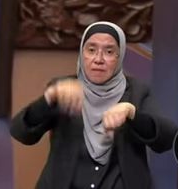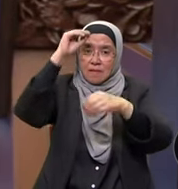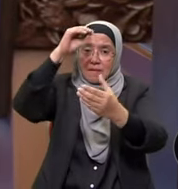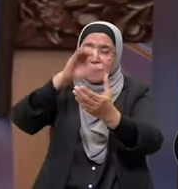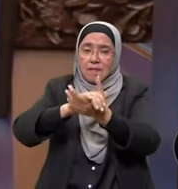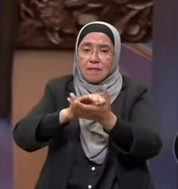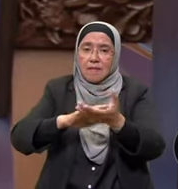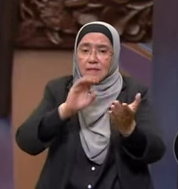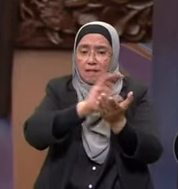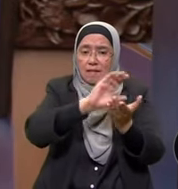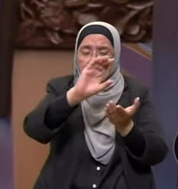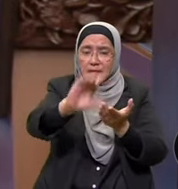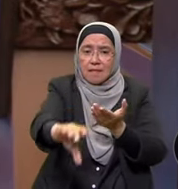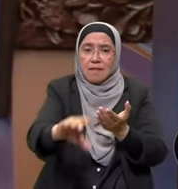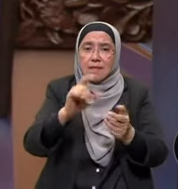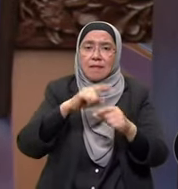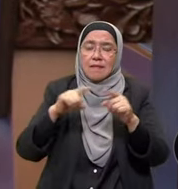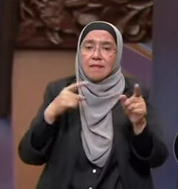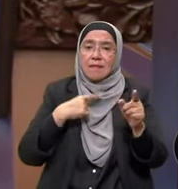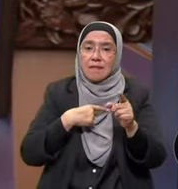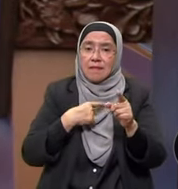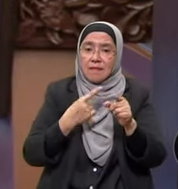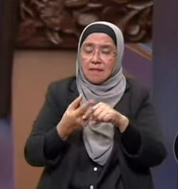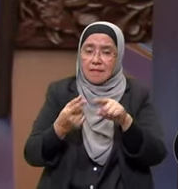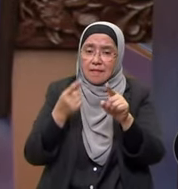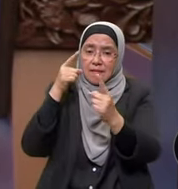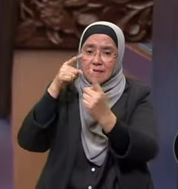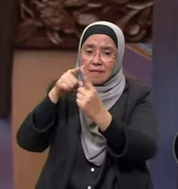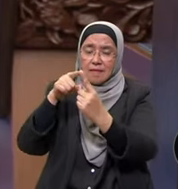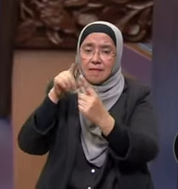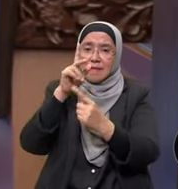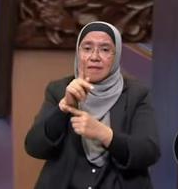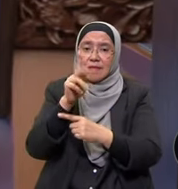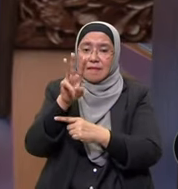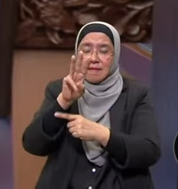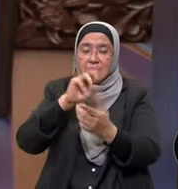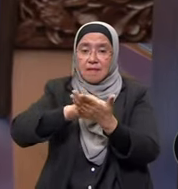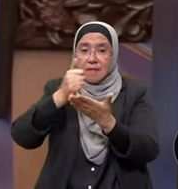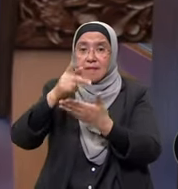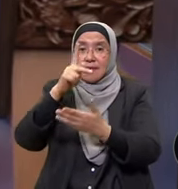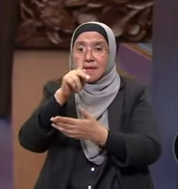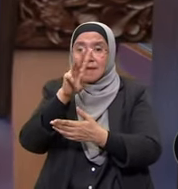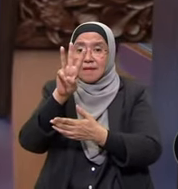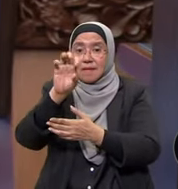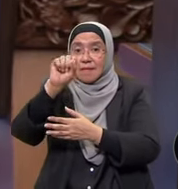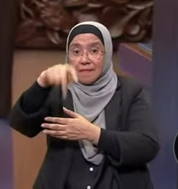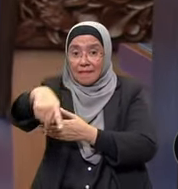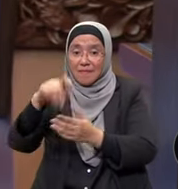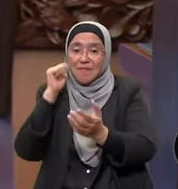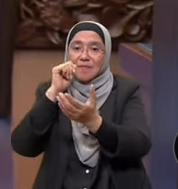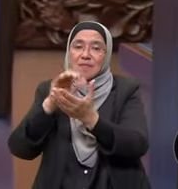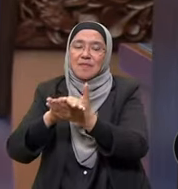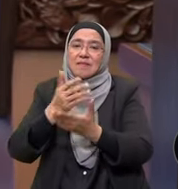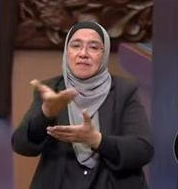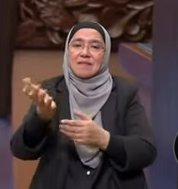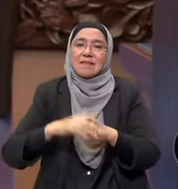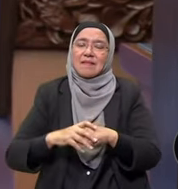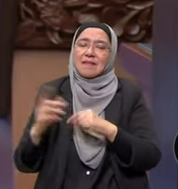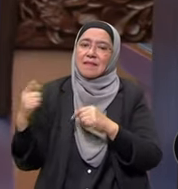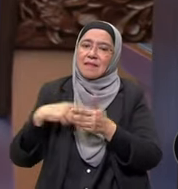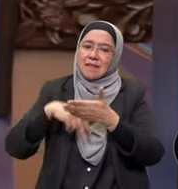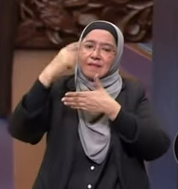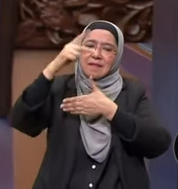pekerja secara sukarela ke akaun KW SP isteri mereka sejak program ini dilancarkan pada Mac